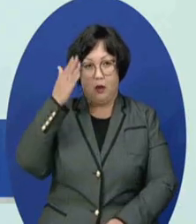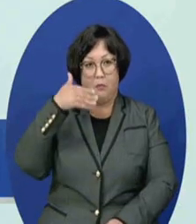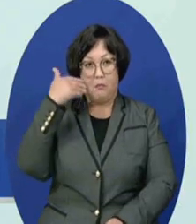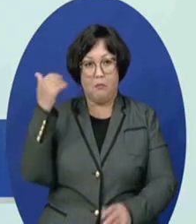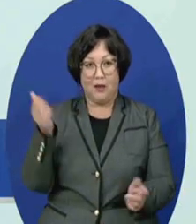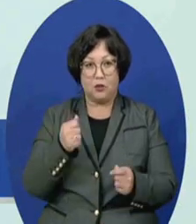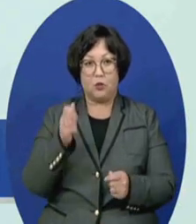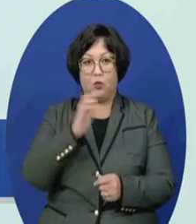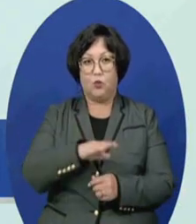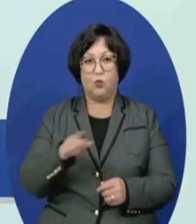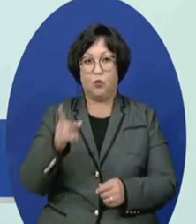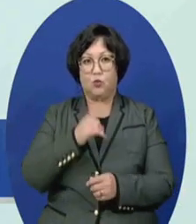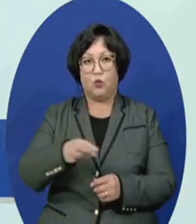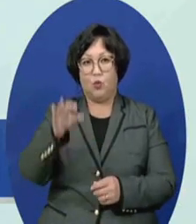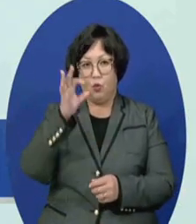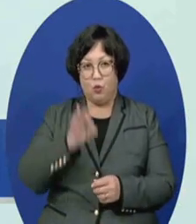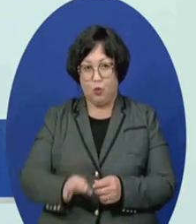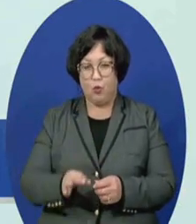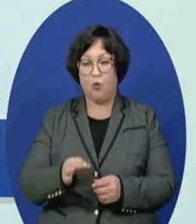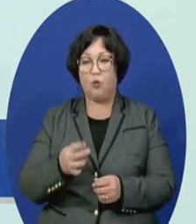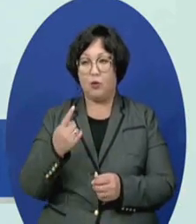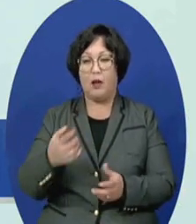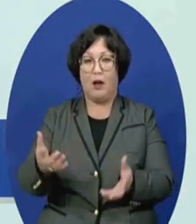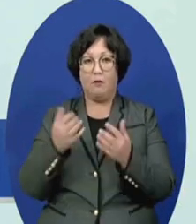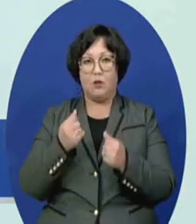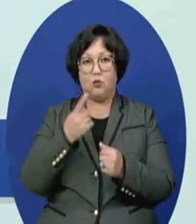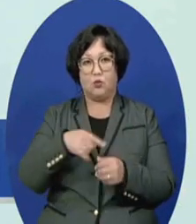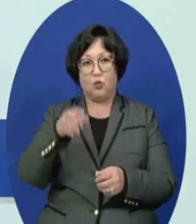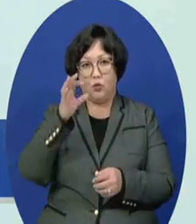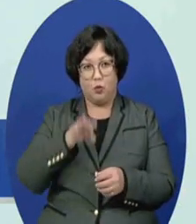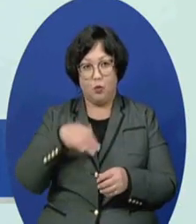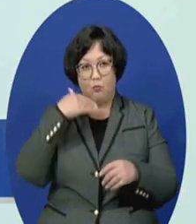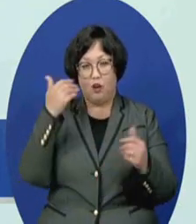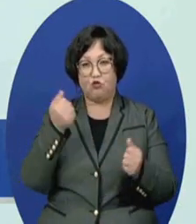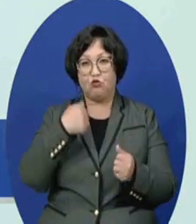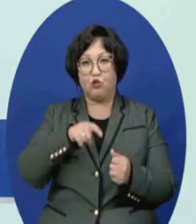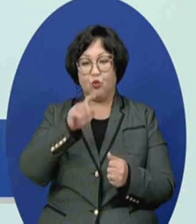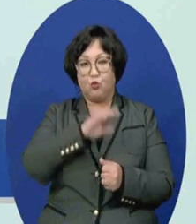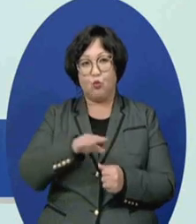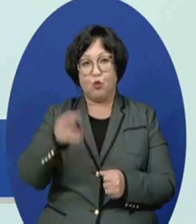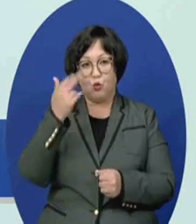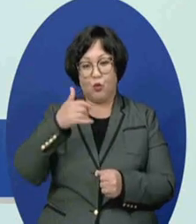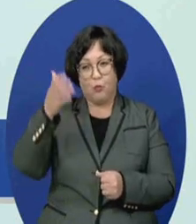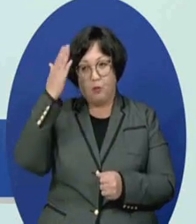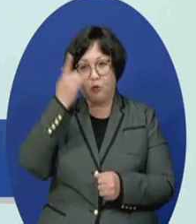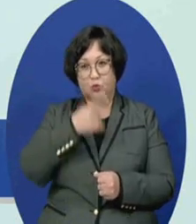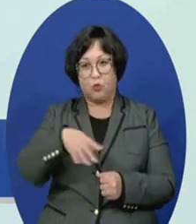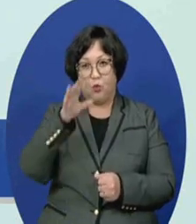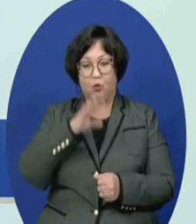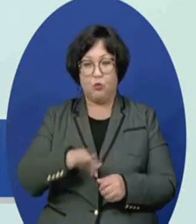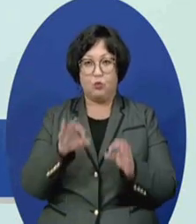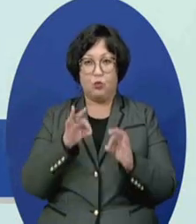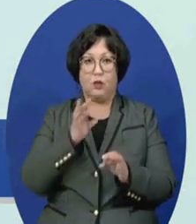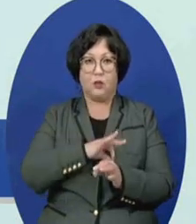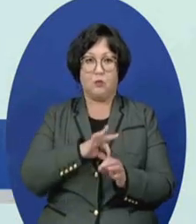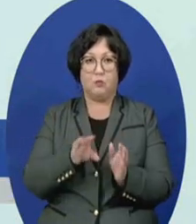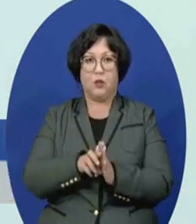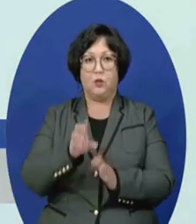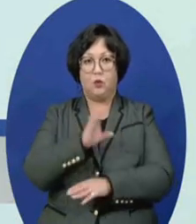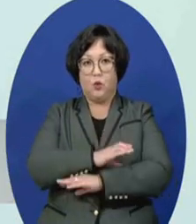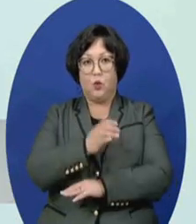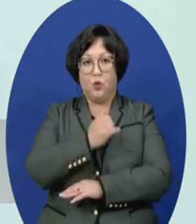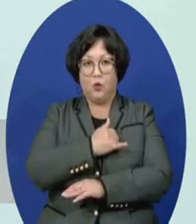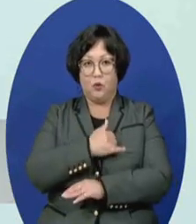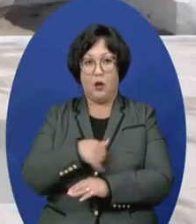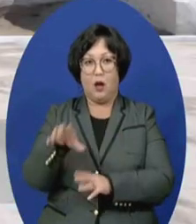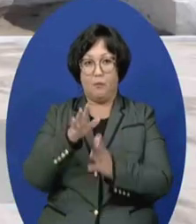малчтынхаа хүүхдийг 100% авч дотор байраа 100% дотор байраар нь ашиглах таатай орчин нөхцөл бүрдэж байгаад сургуулийн удирдлагын хамт